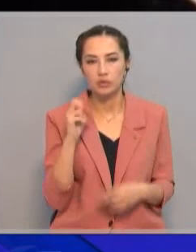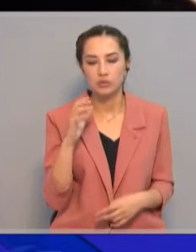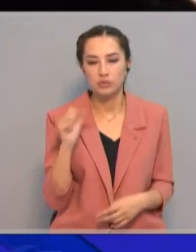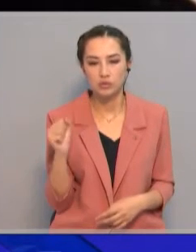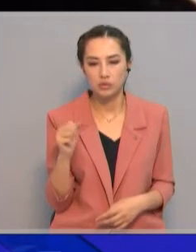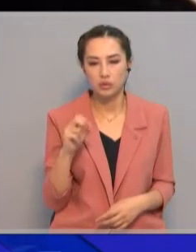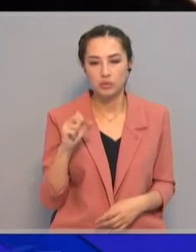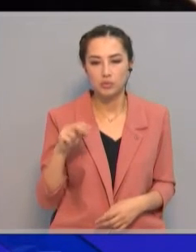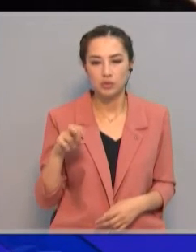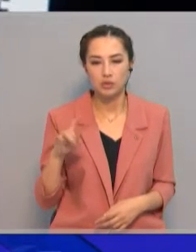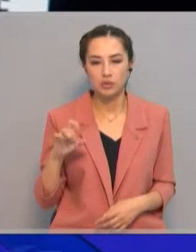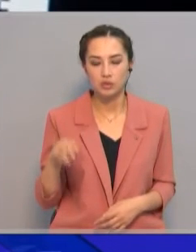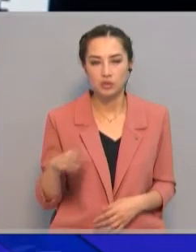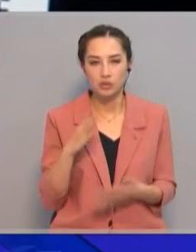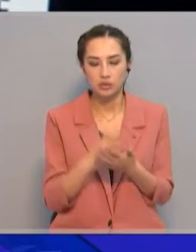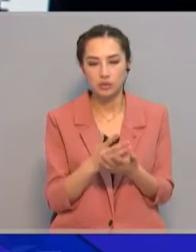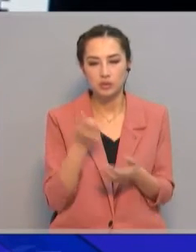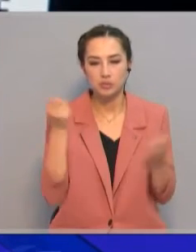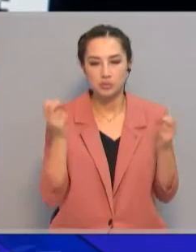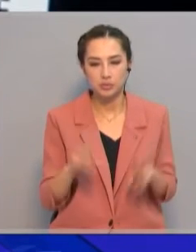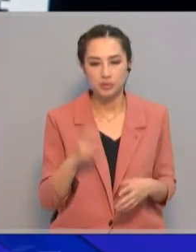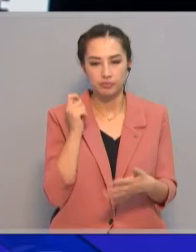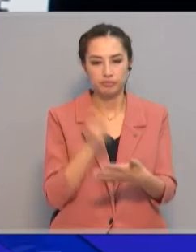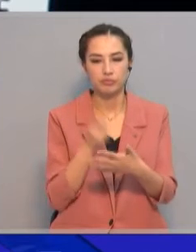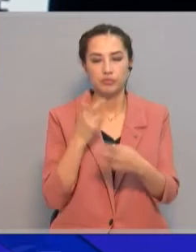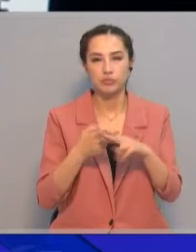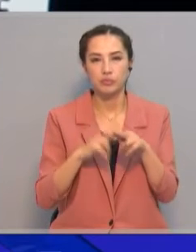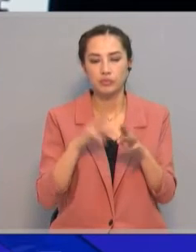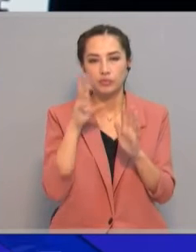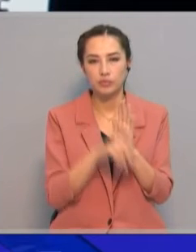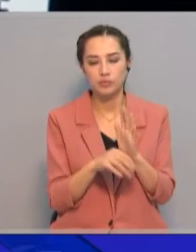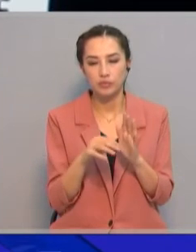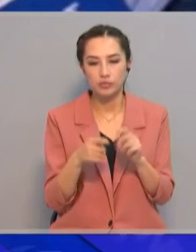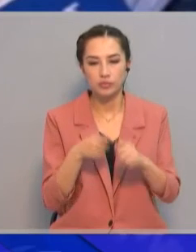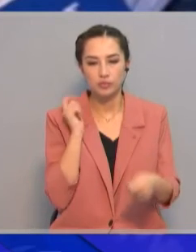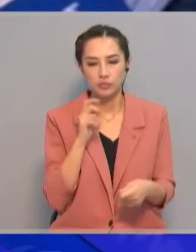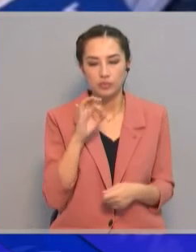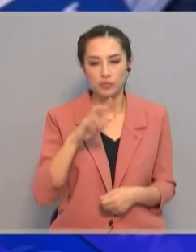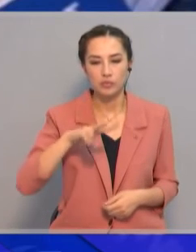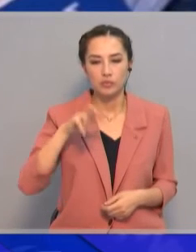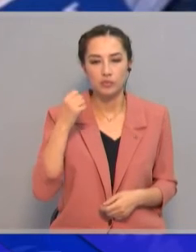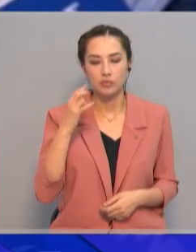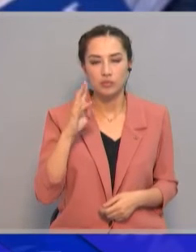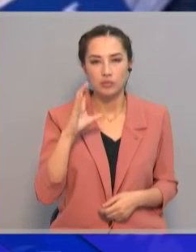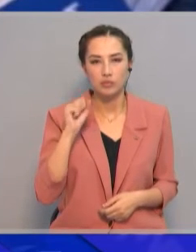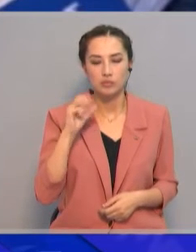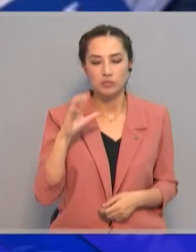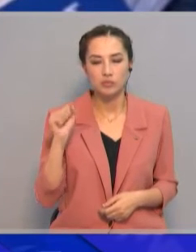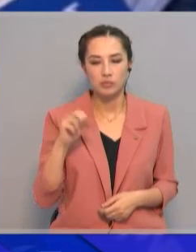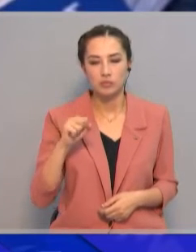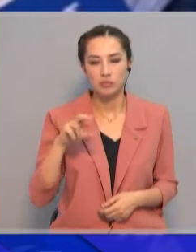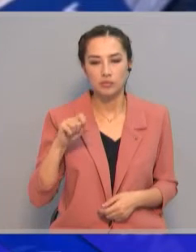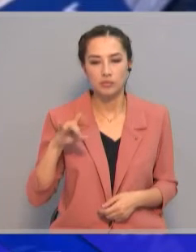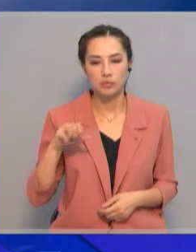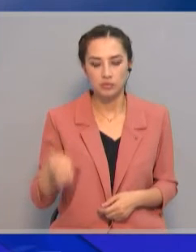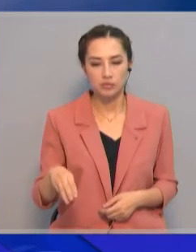сейчас есть несколько мобильных приложений предприниматель может загрузить мобильную версию онлайн кассового аппарата и пользоваться